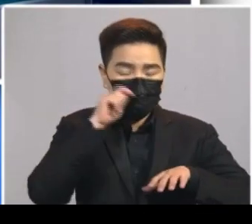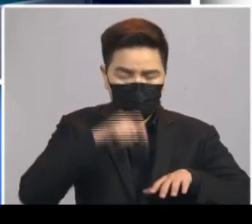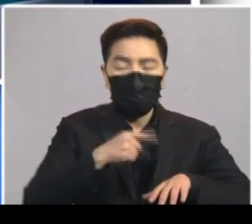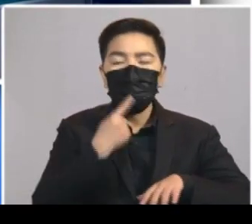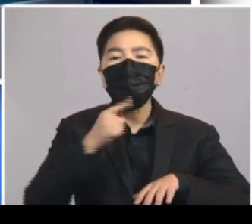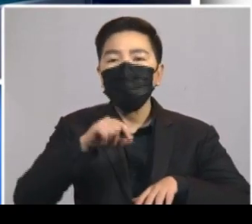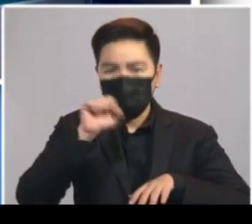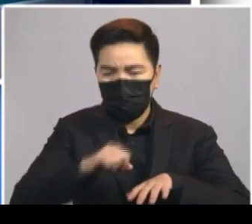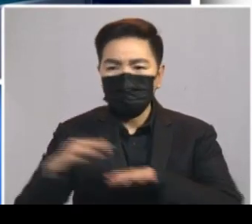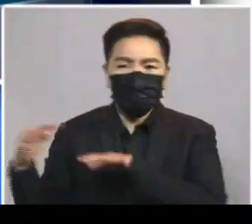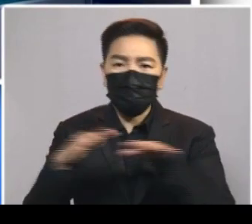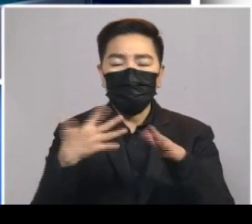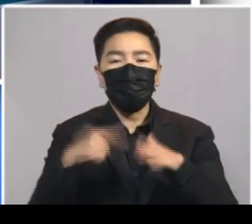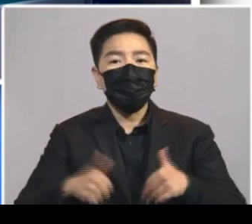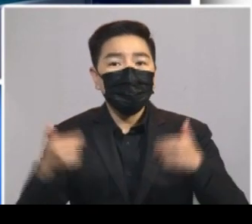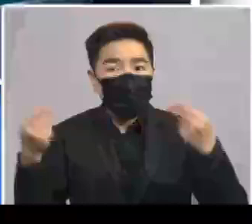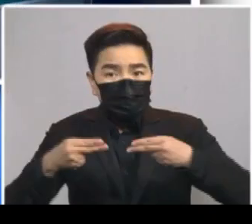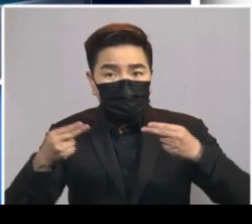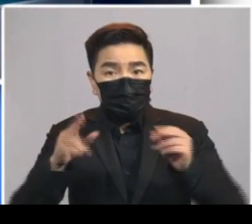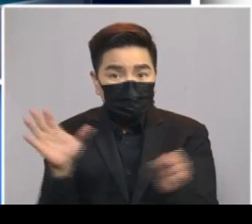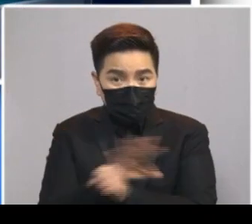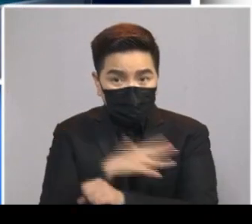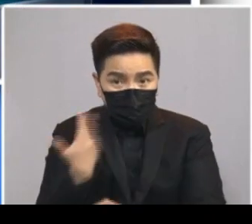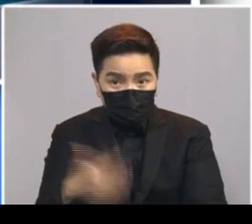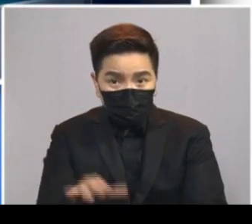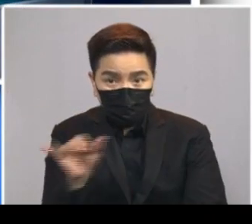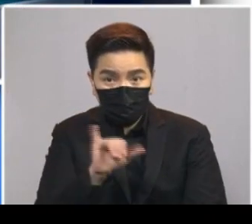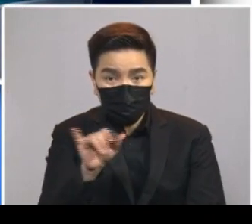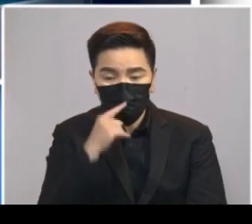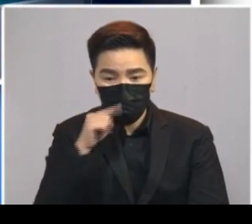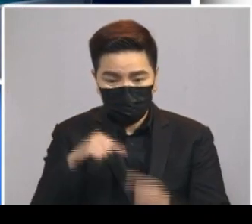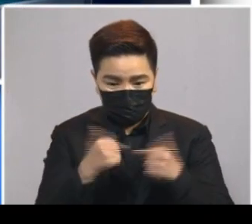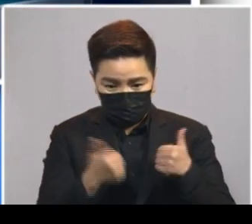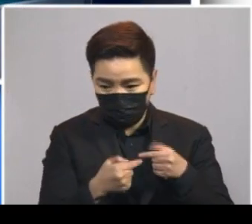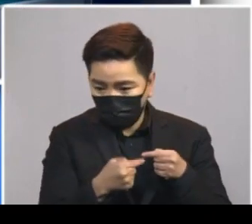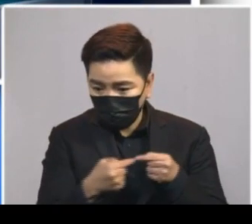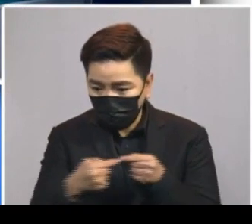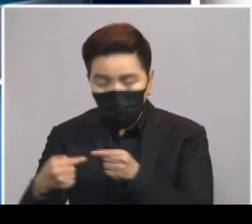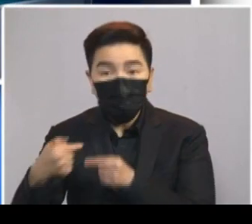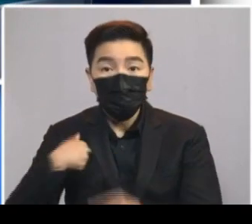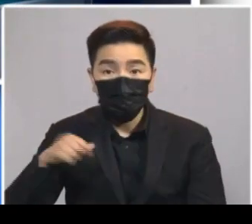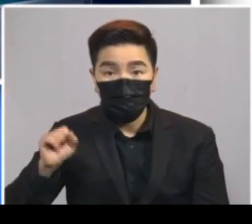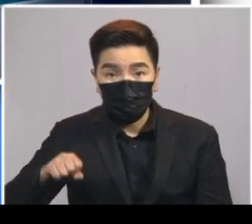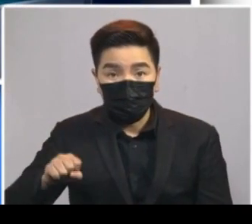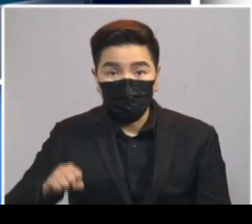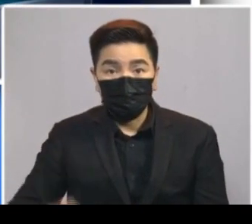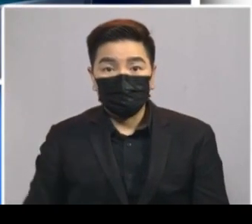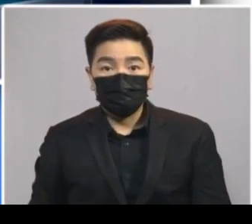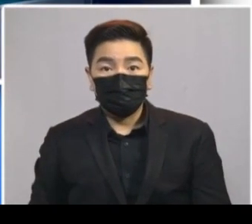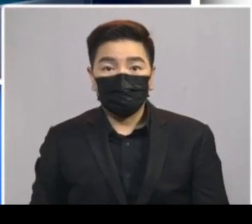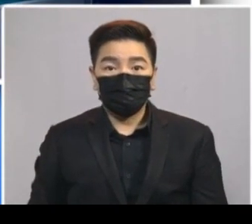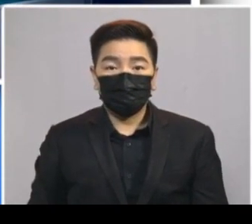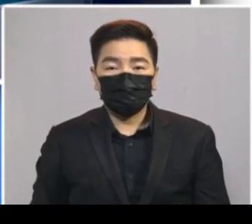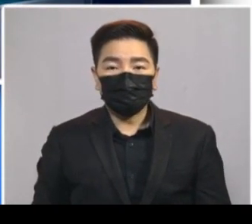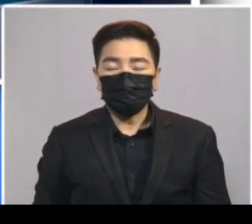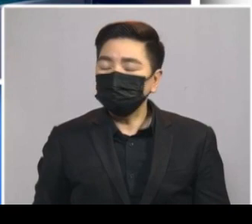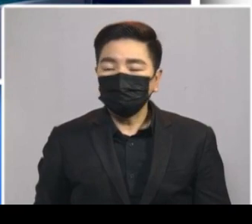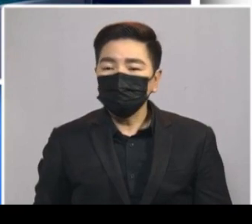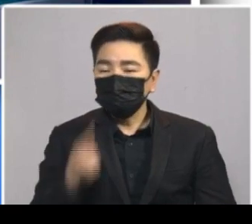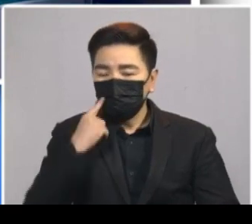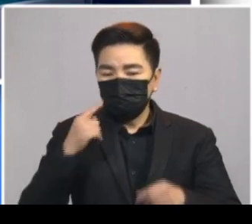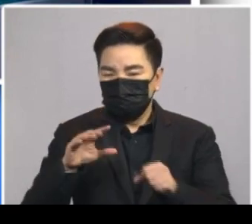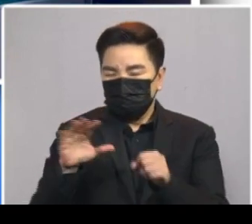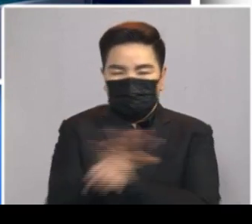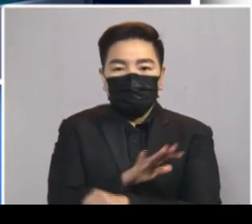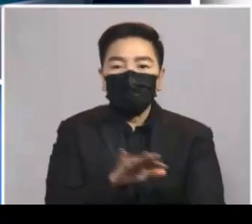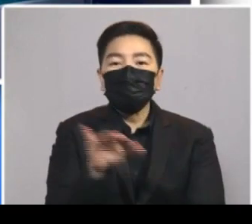นสัญญาณสงครามแบบเต็มรูปแบบที่กำลังจะเกิดขึ้นต่อเนื่องกันไปเลยหรือเปล่าฮะ คงยังไม่เต็มรูปแ